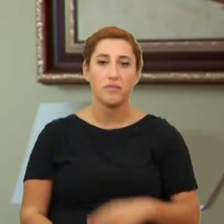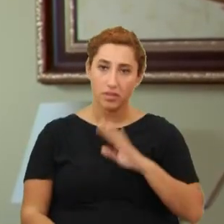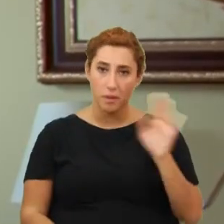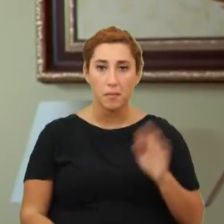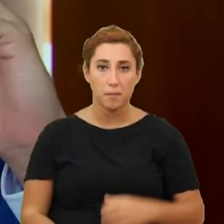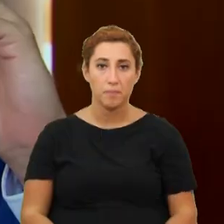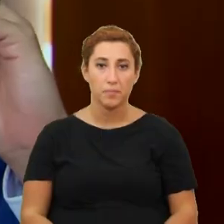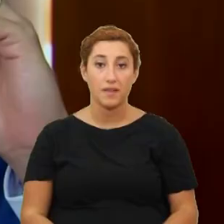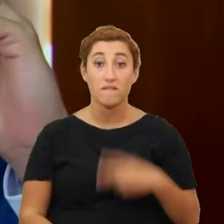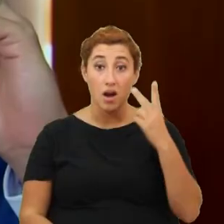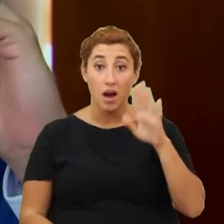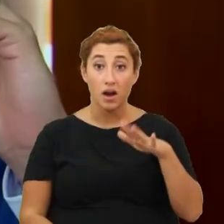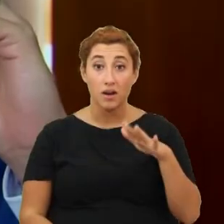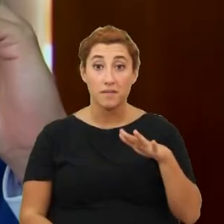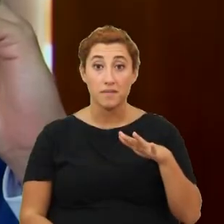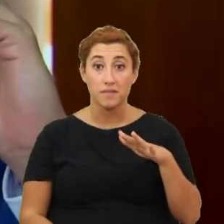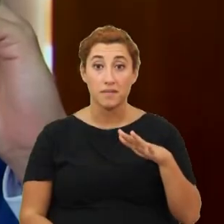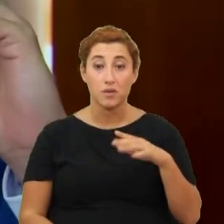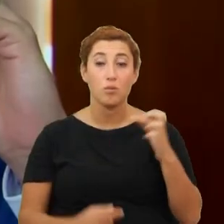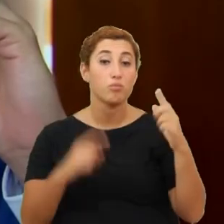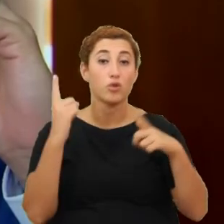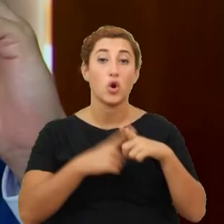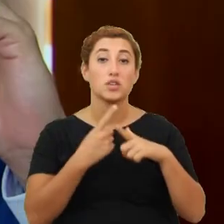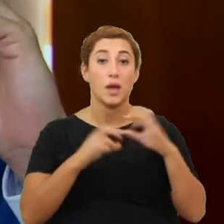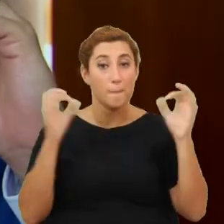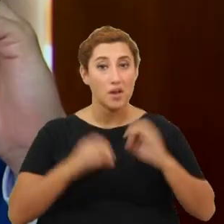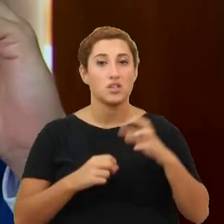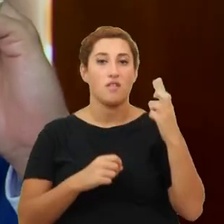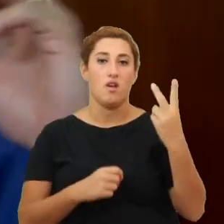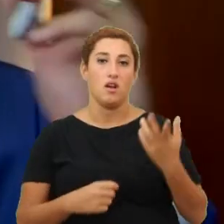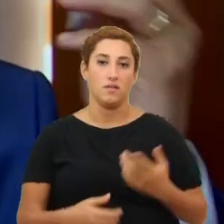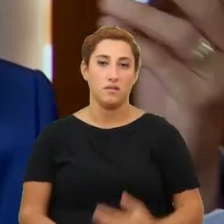Tamam. Vakıf, projeyi başlat Vakıf.